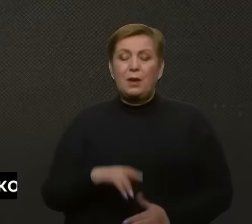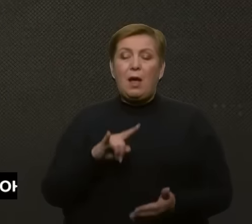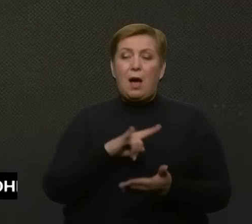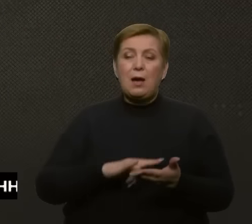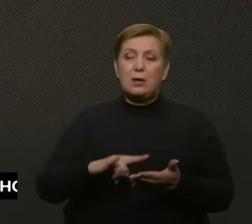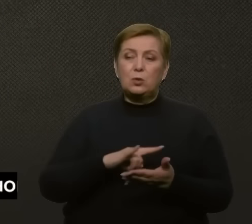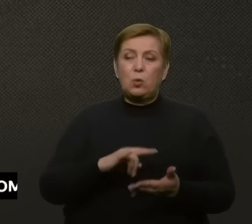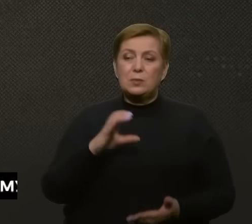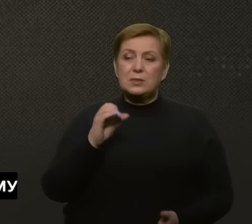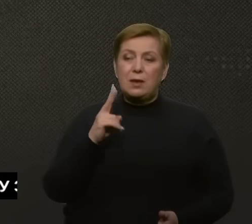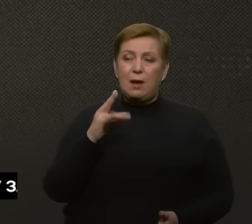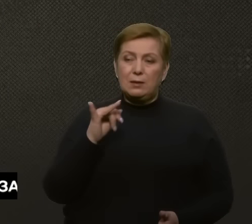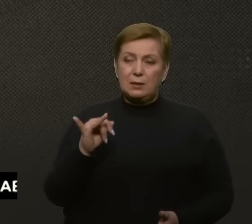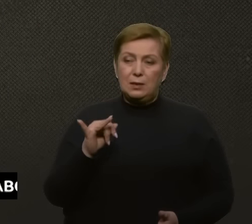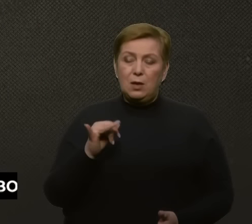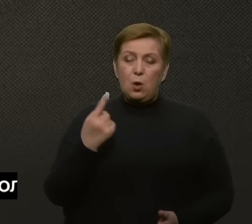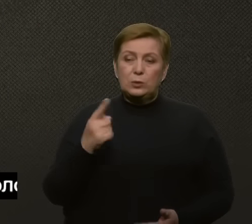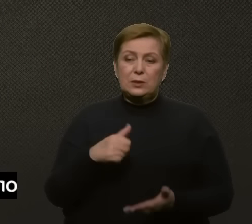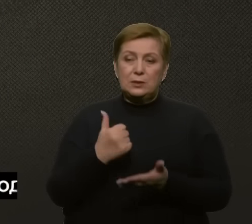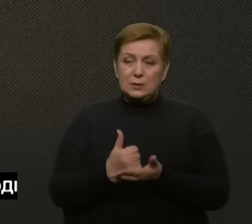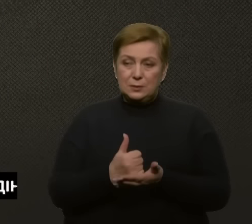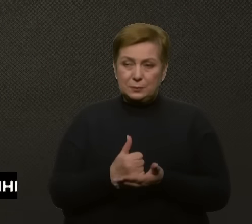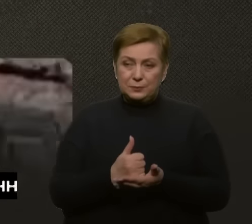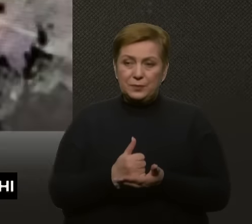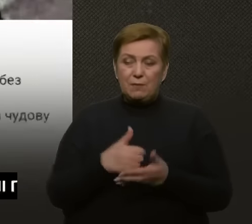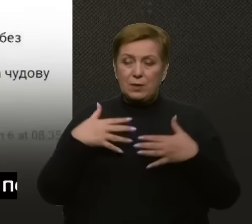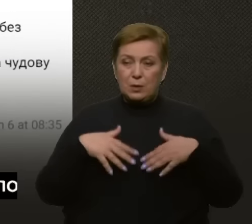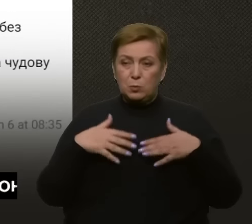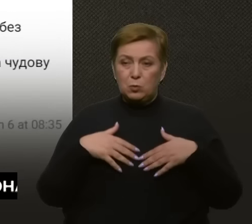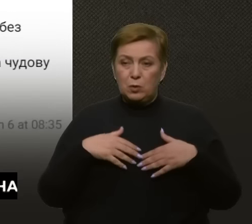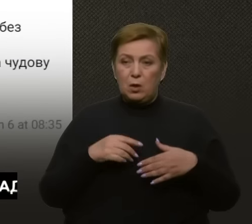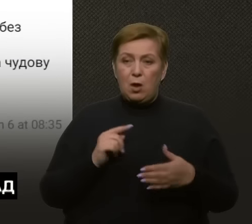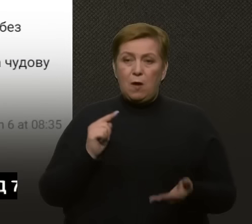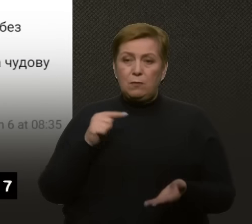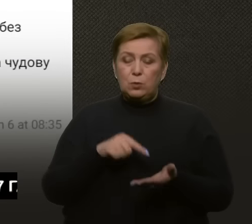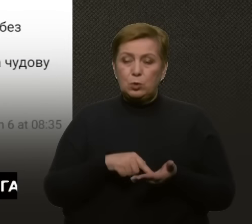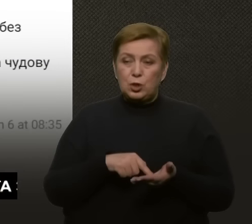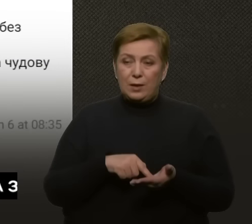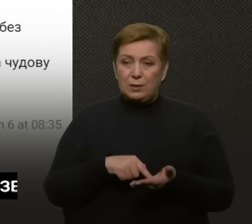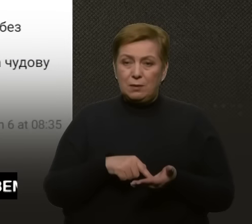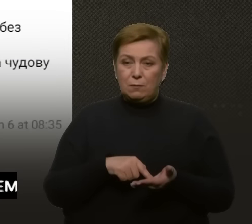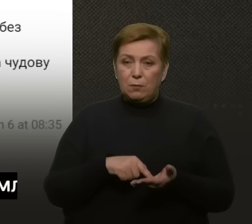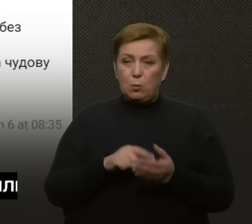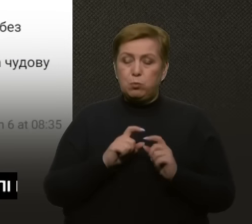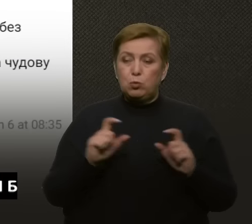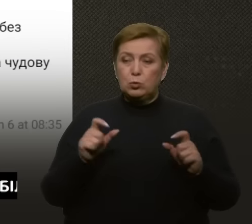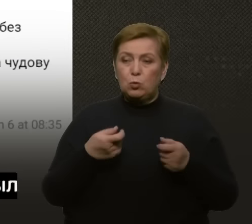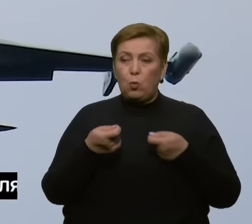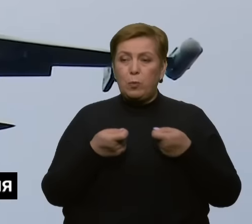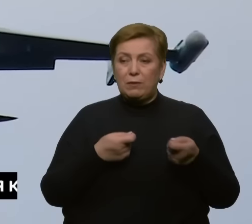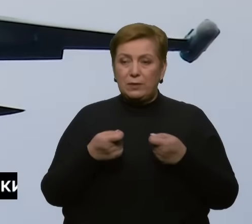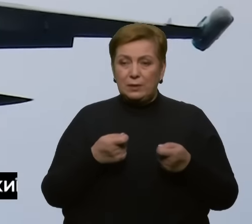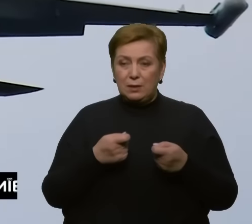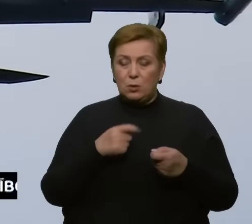Аеродром Саки – один з ключових для росіян в окупованому Криму. Влучання в пункт управління Литовища 4 січня підтвердив командувач повітряних